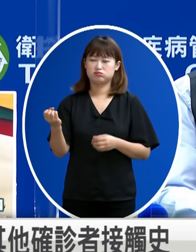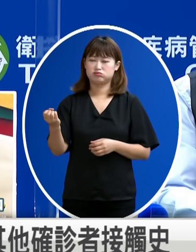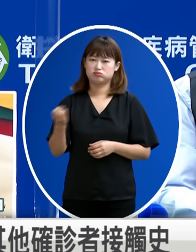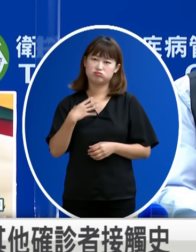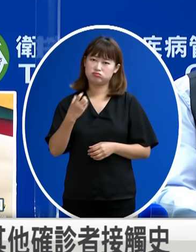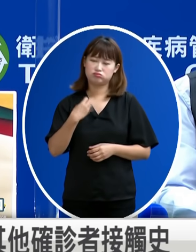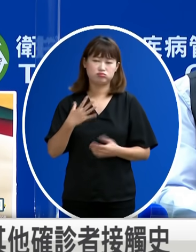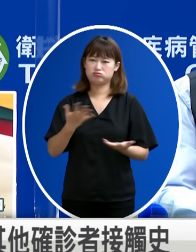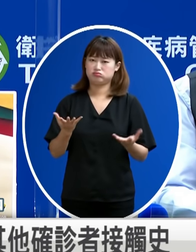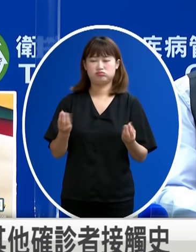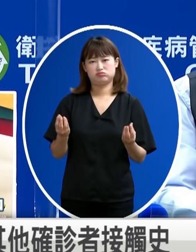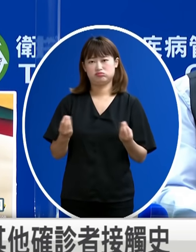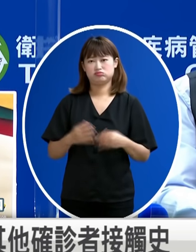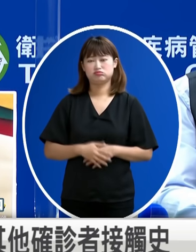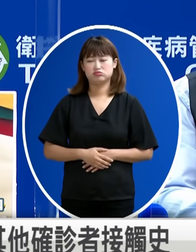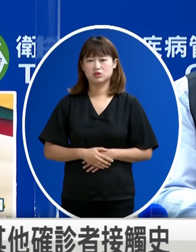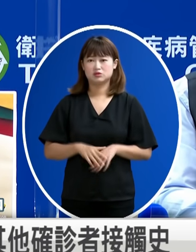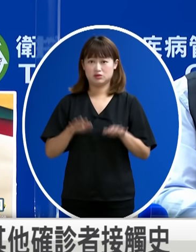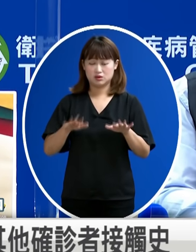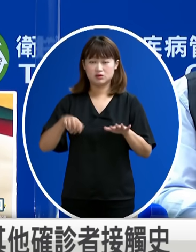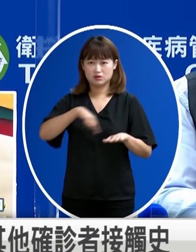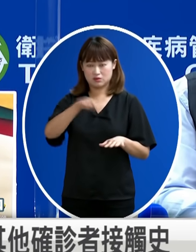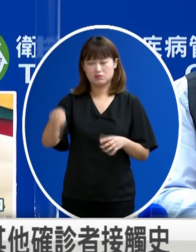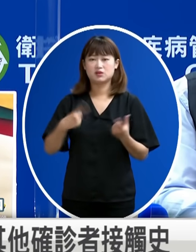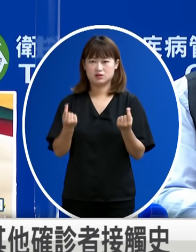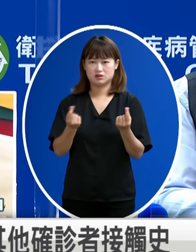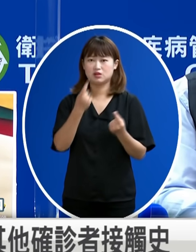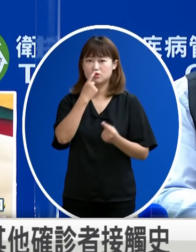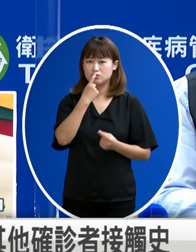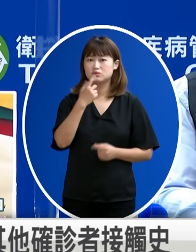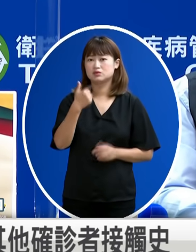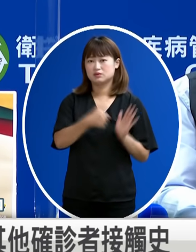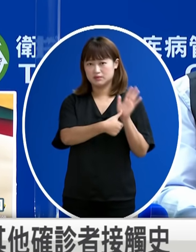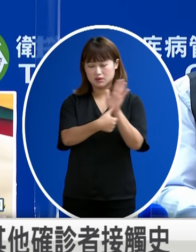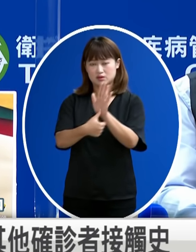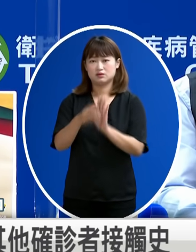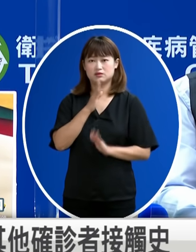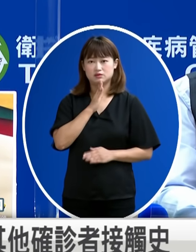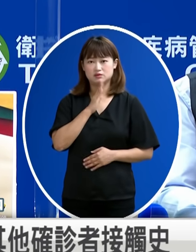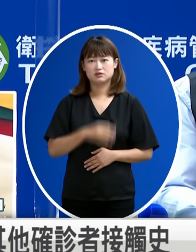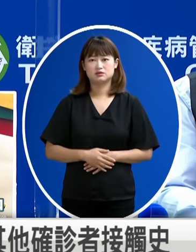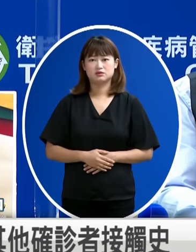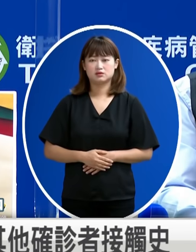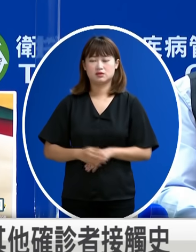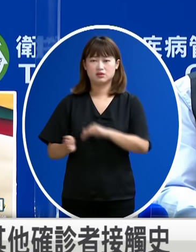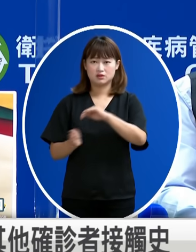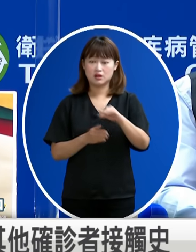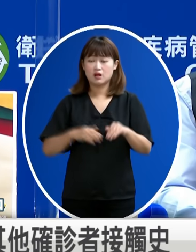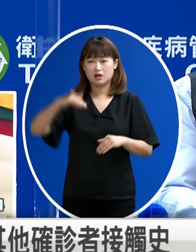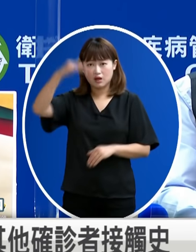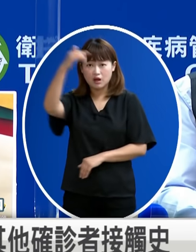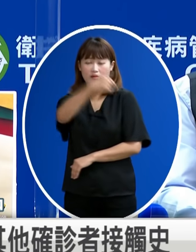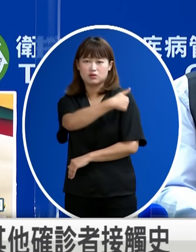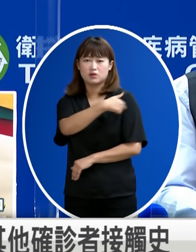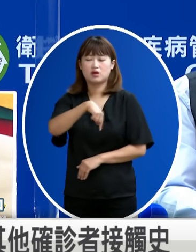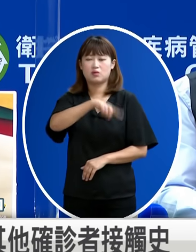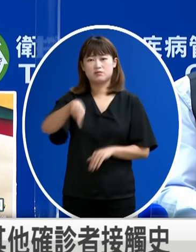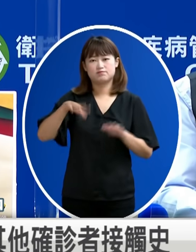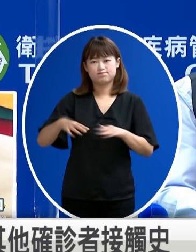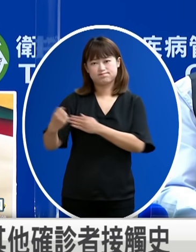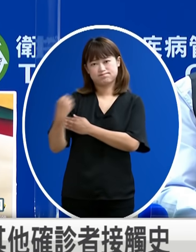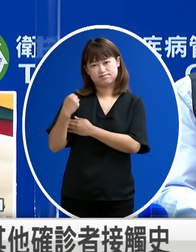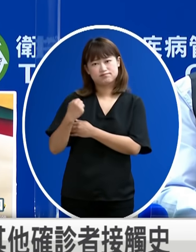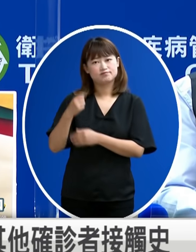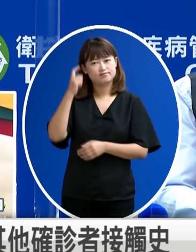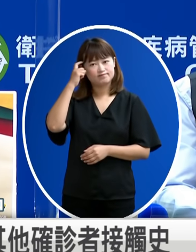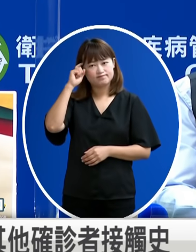列入那个名单内，所以目前我们还是所谓的绿色名单。然后第二，当然高端争取国际的认同，我相信